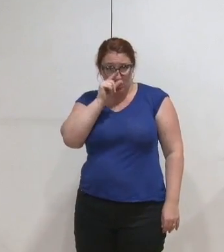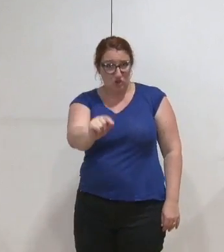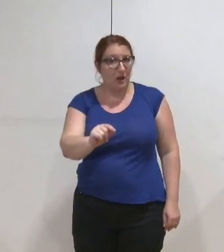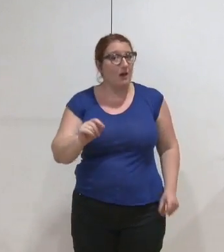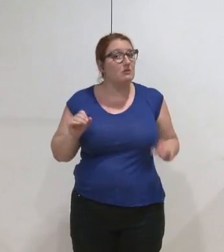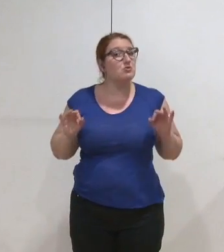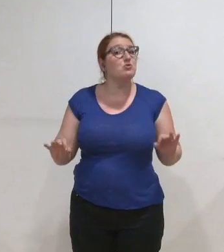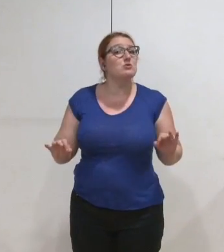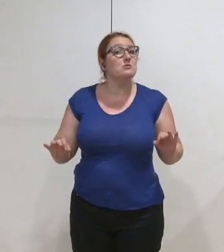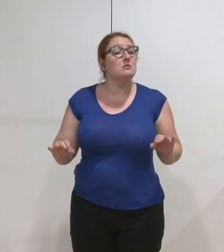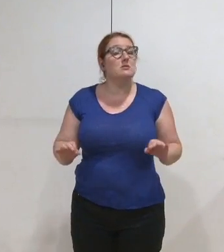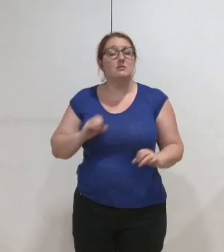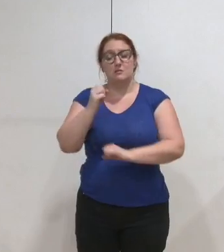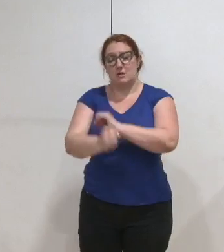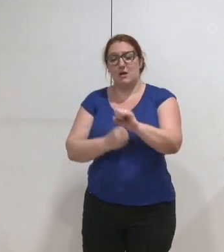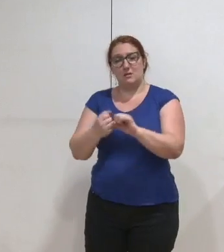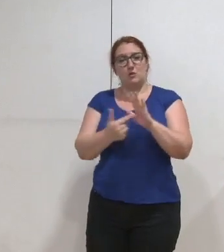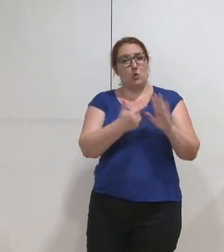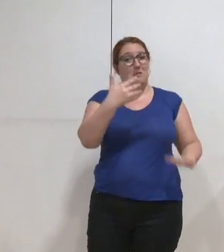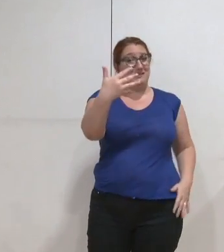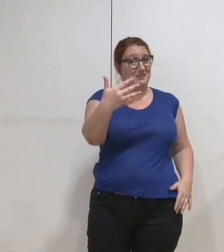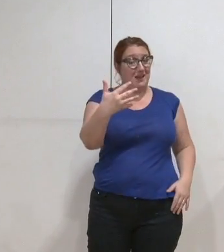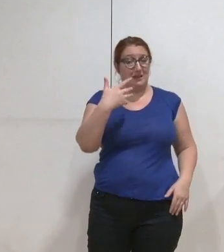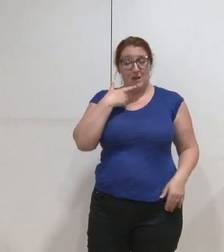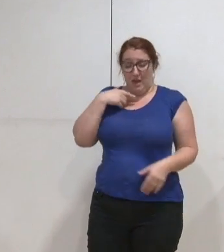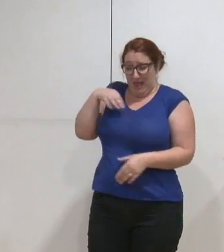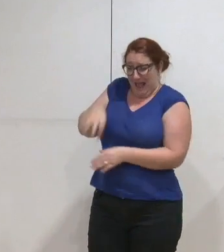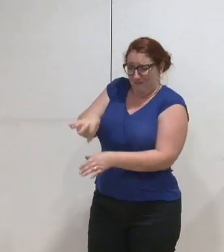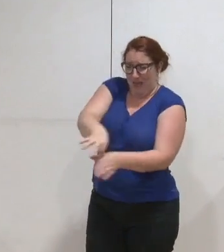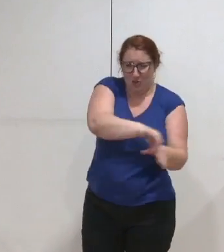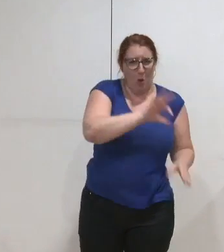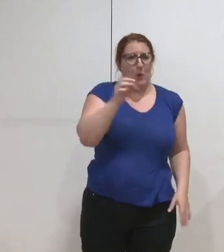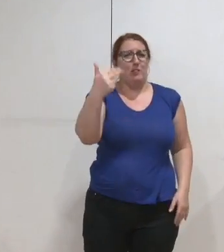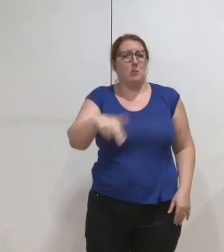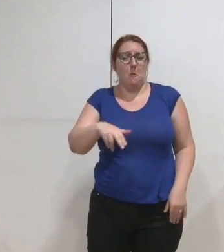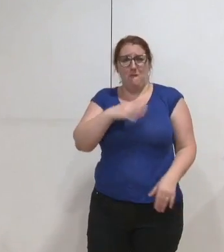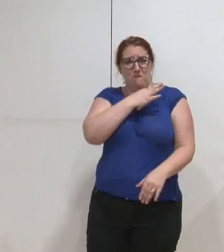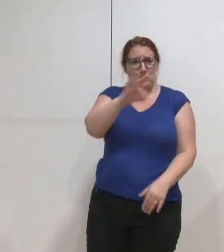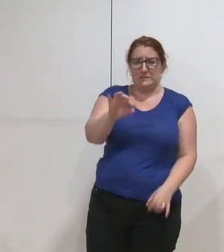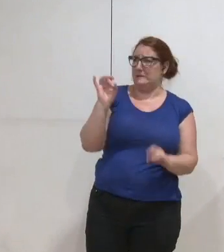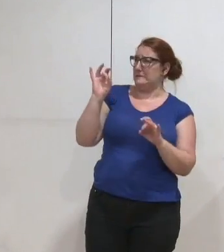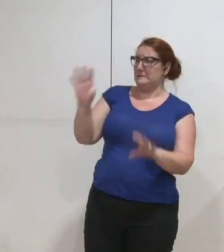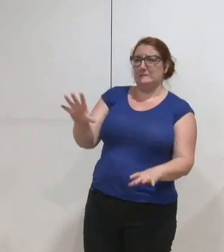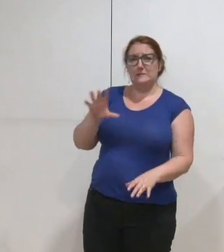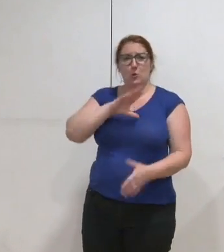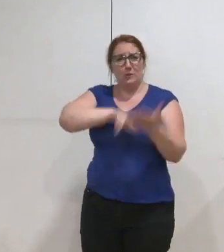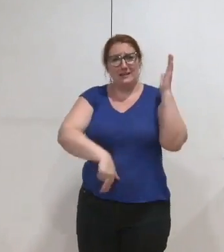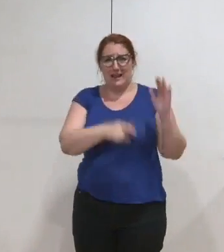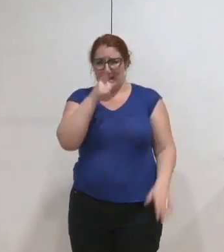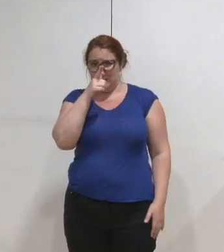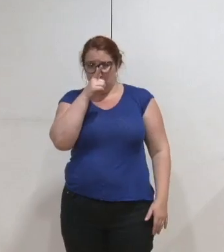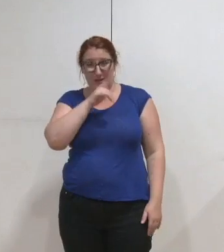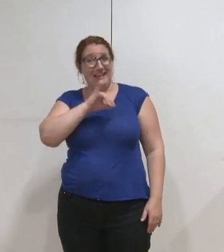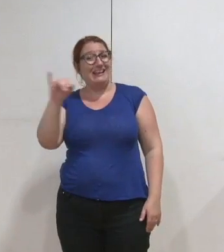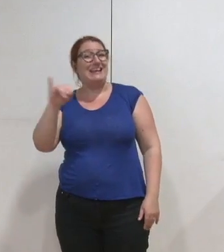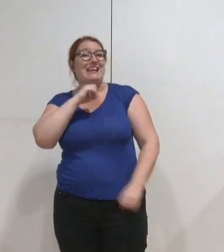en en 2005 les Français ont rejeté par référendum le traité de Lisbonne qui en 2007 est revenu sur la parole